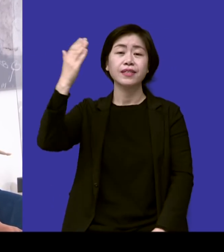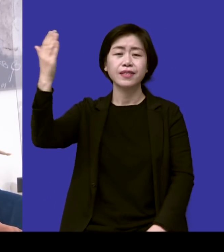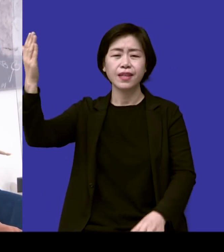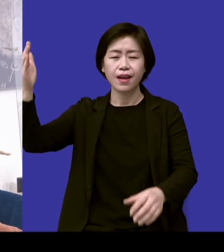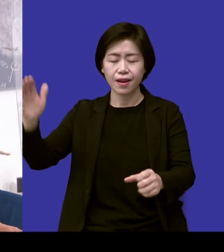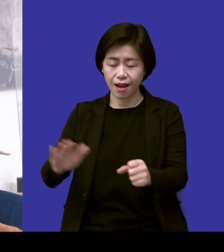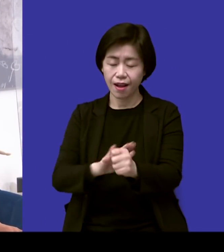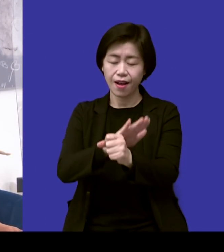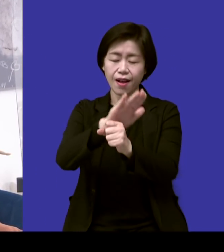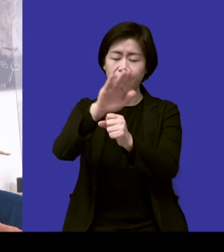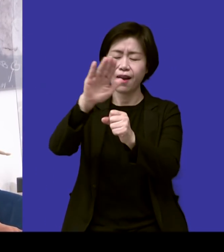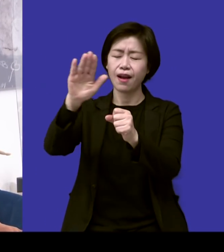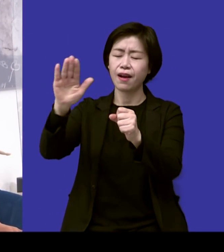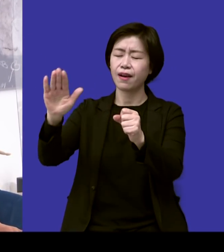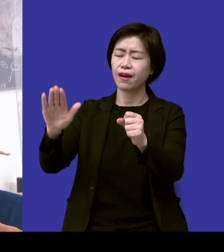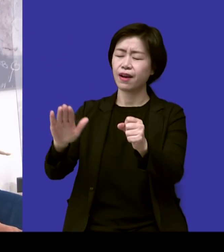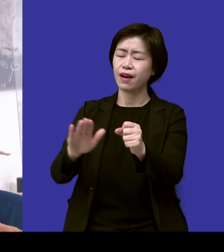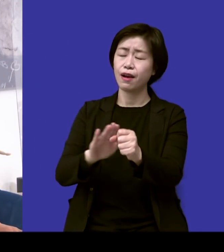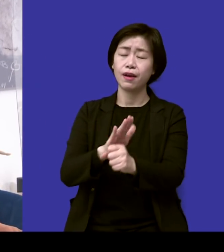그